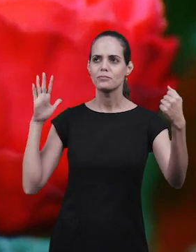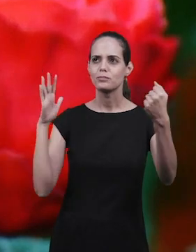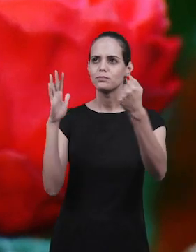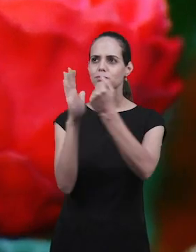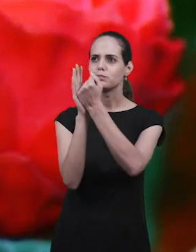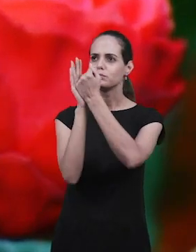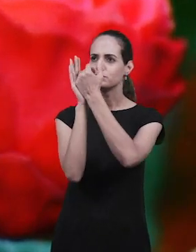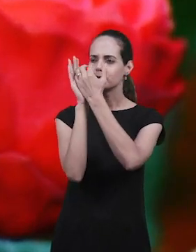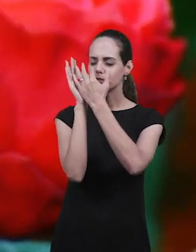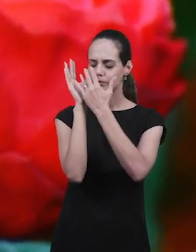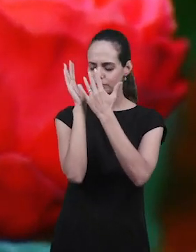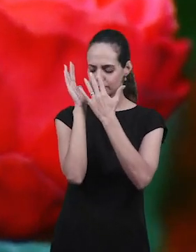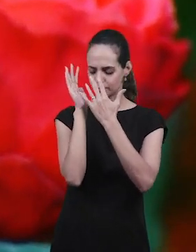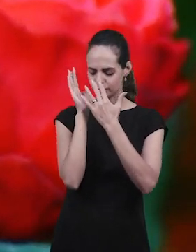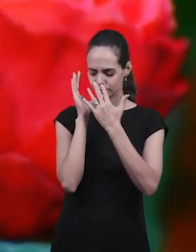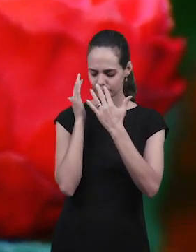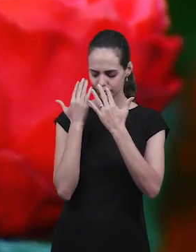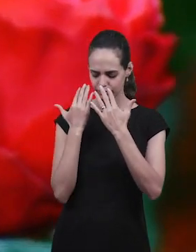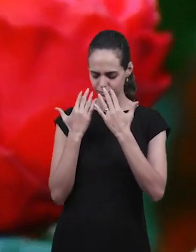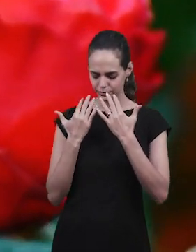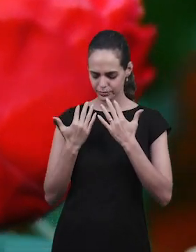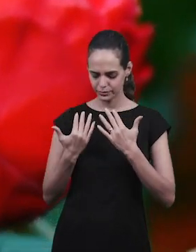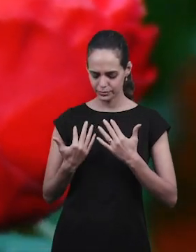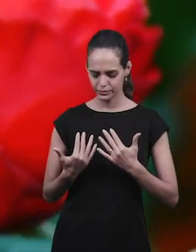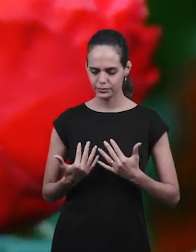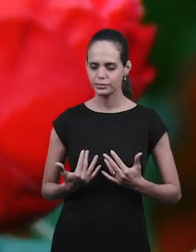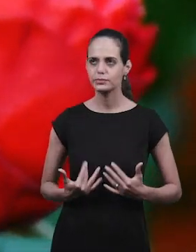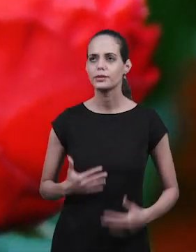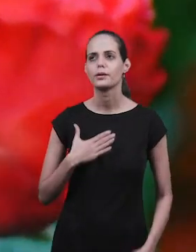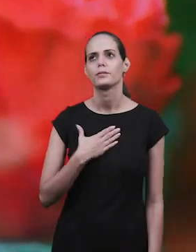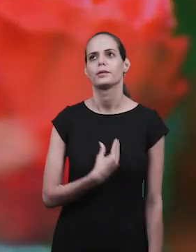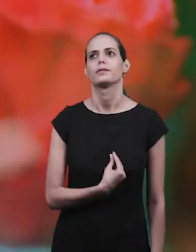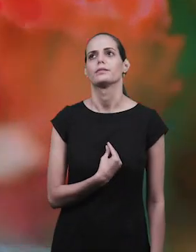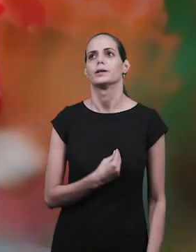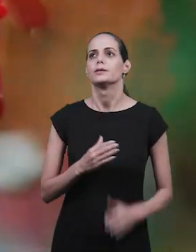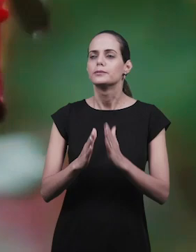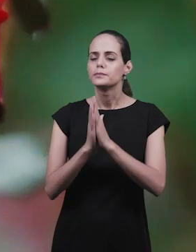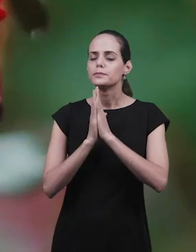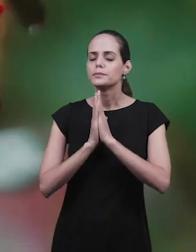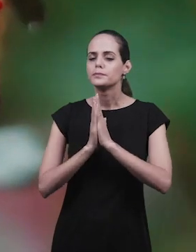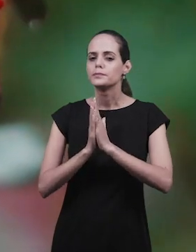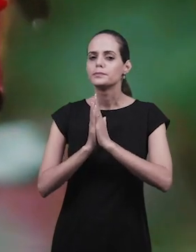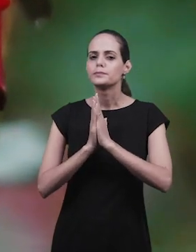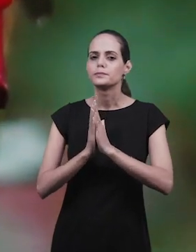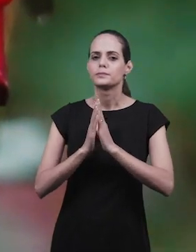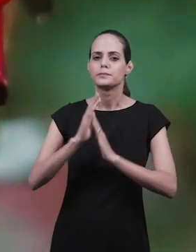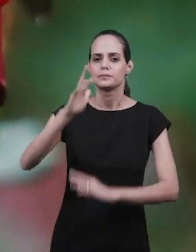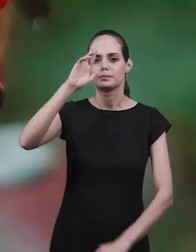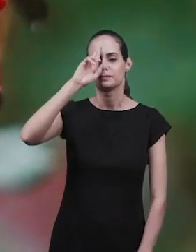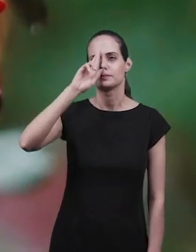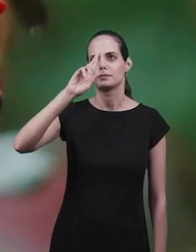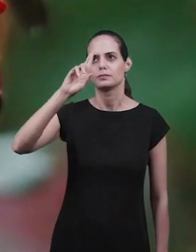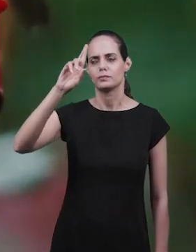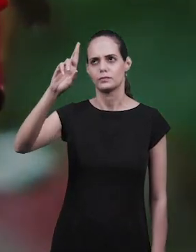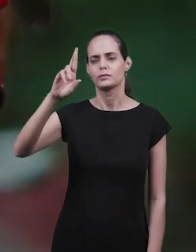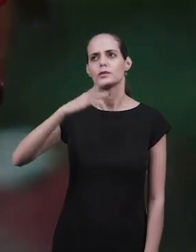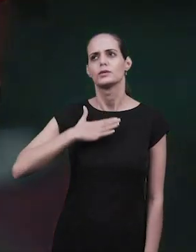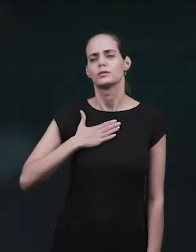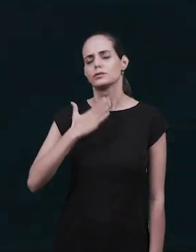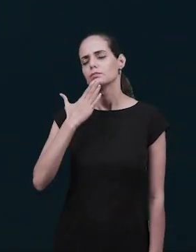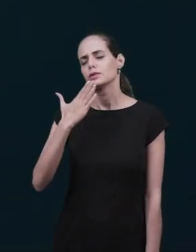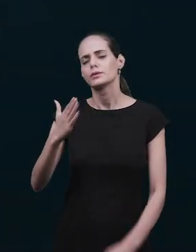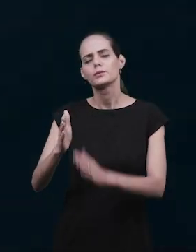Derrama do teu sangue sobre mim, ó Senhor.